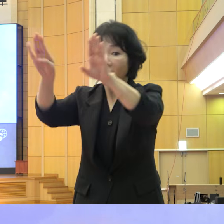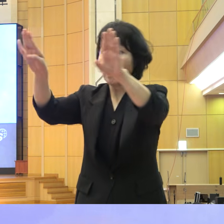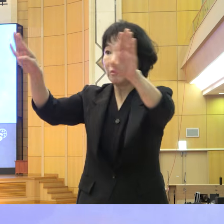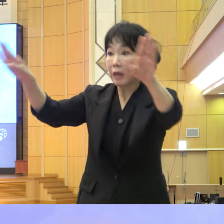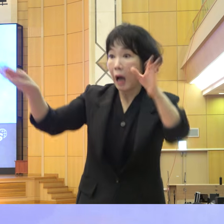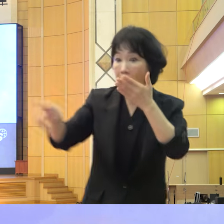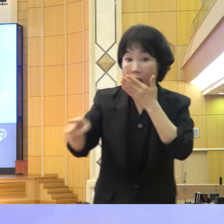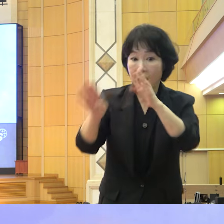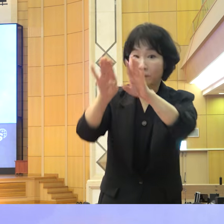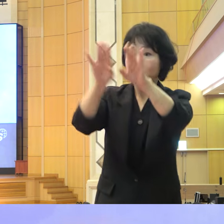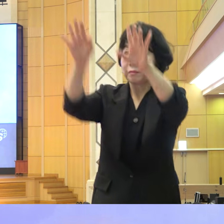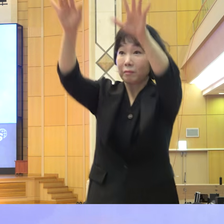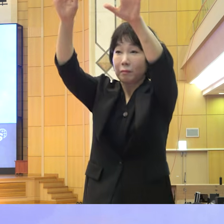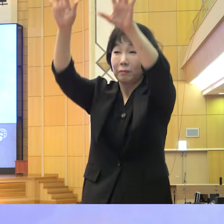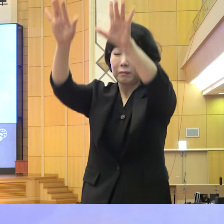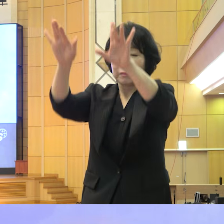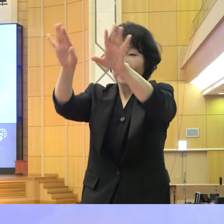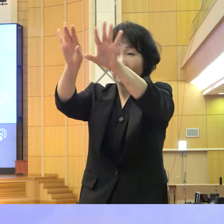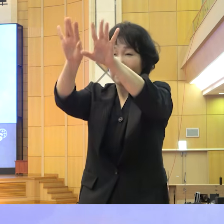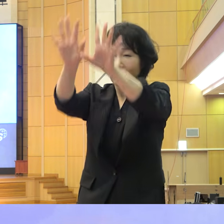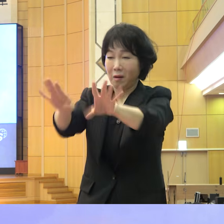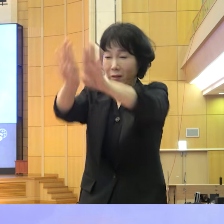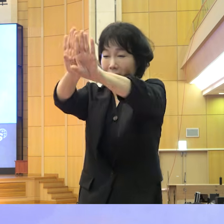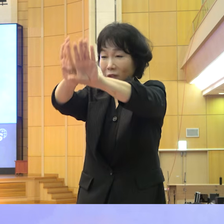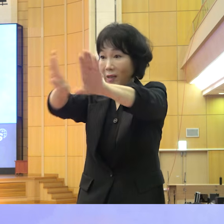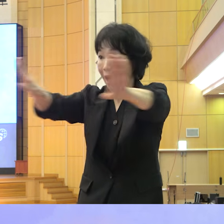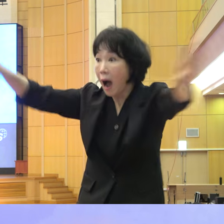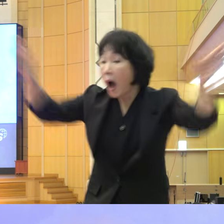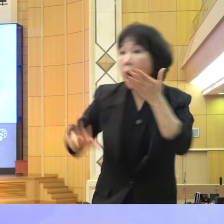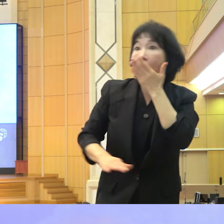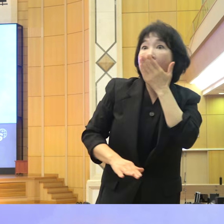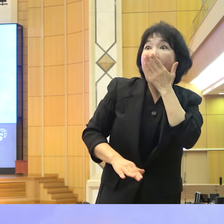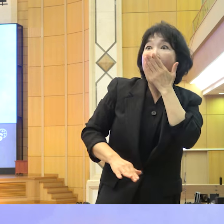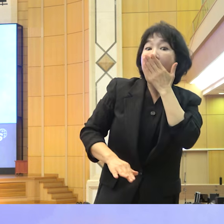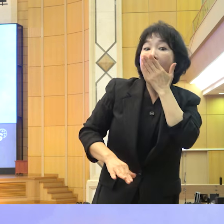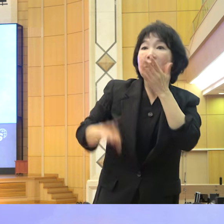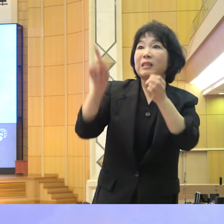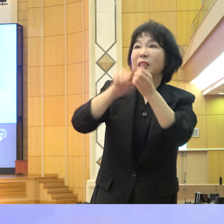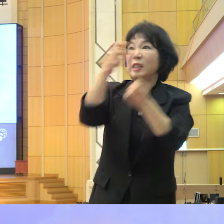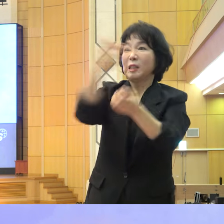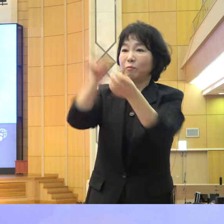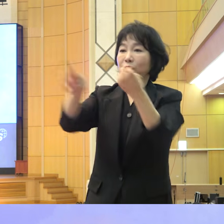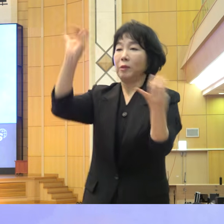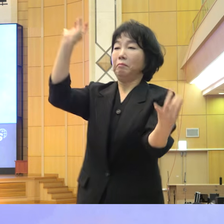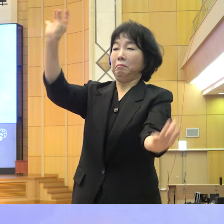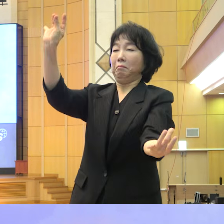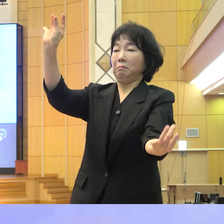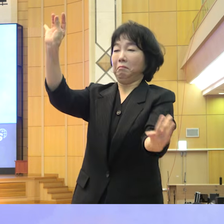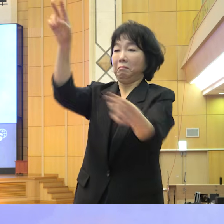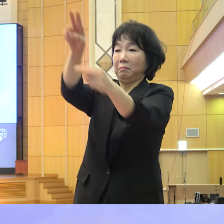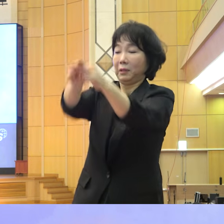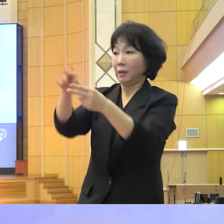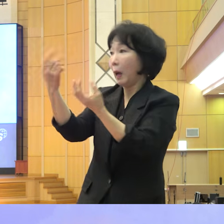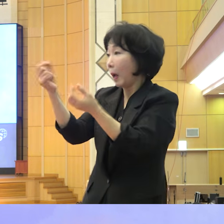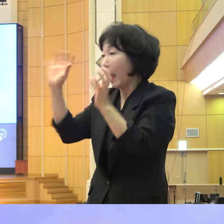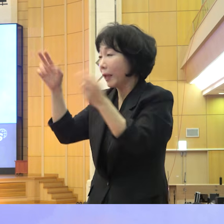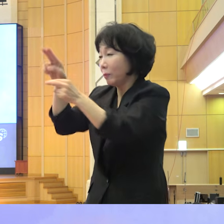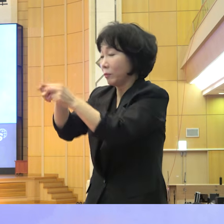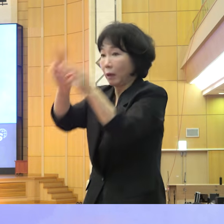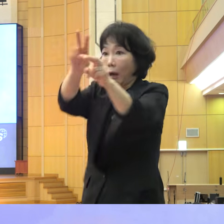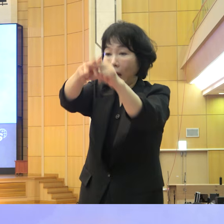들어와서 가보니 커튼을 탁 열어놨는데 그냥 큰 부처, 작은 부처, 새끼 부처, 애기 부처,